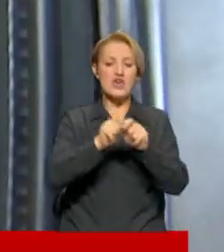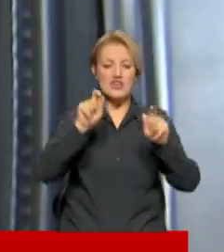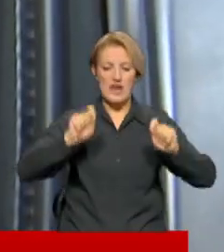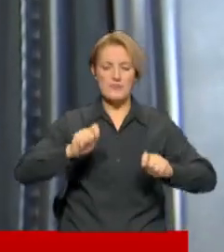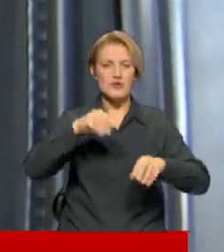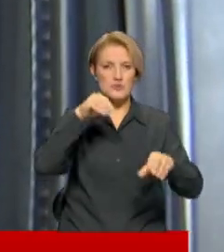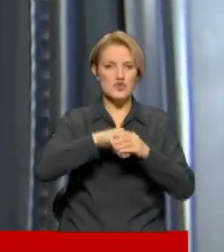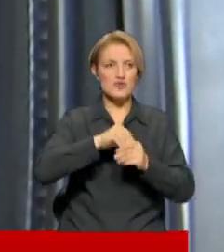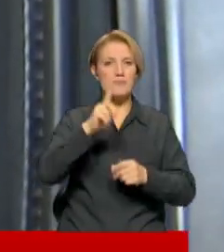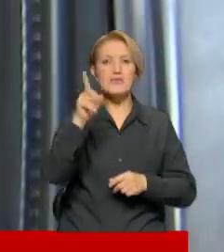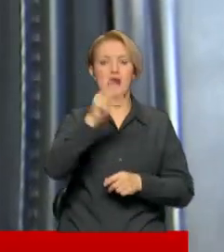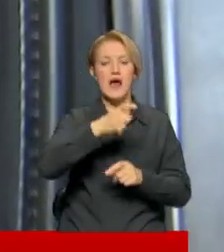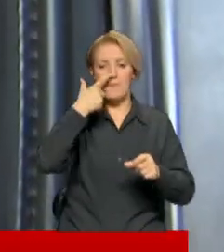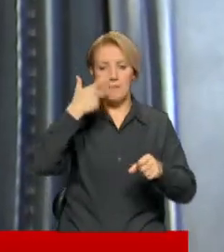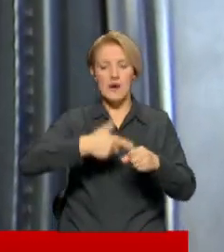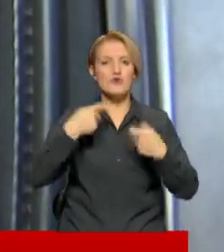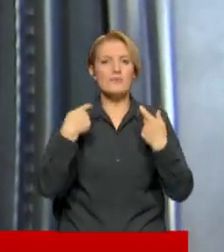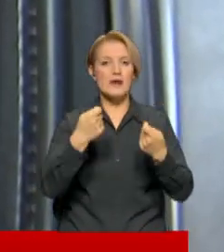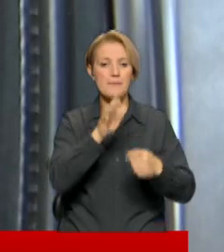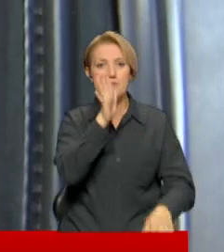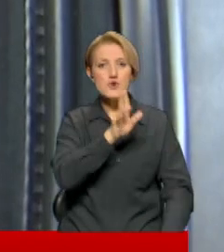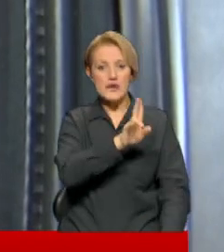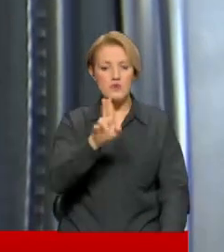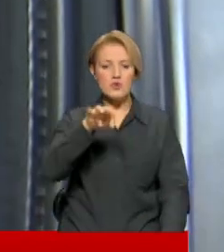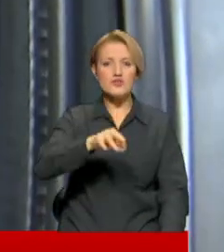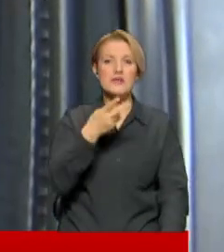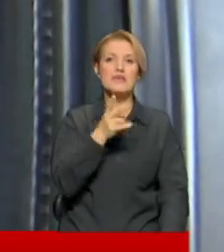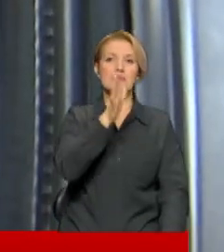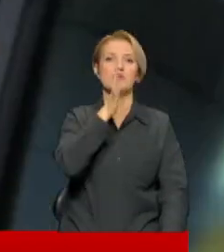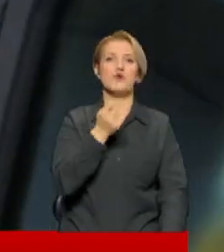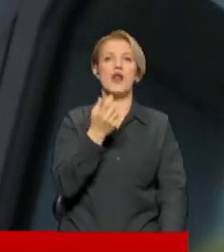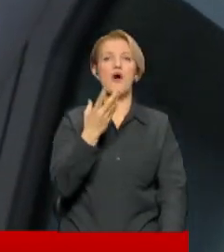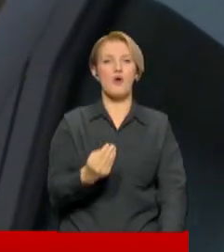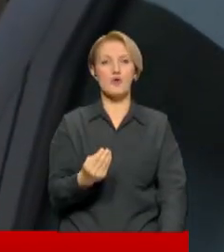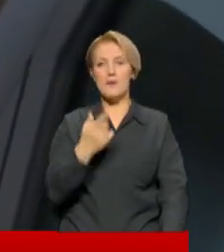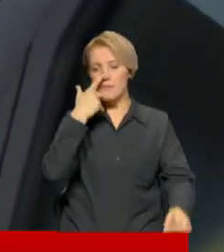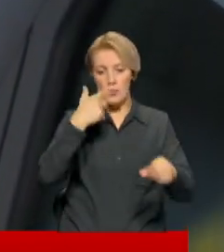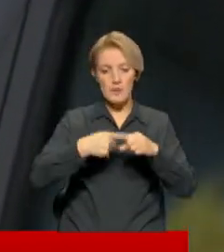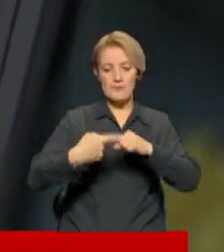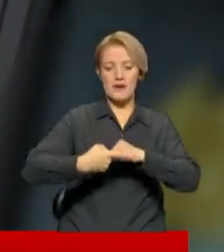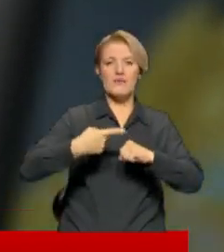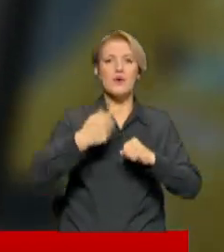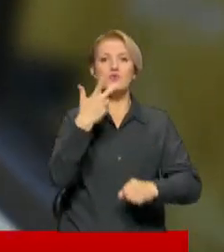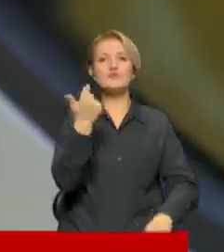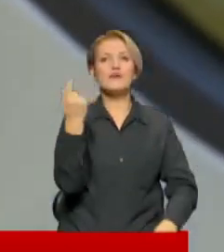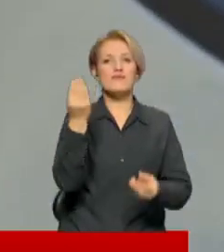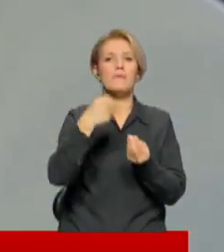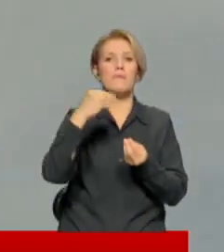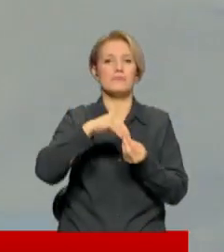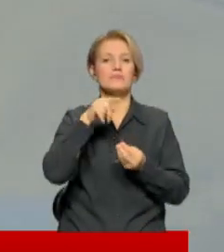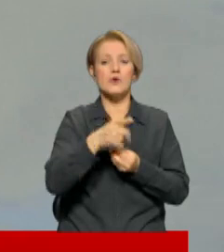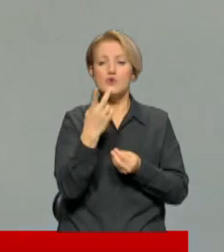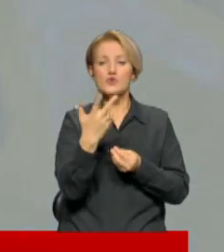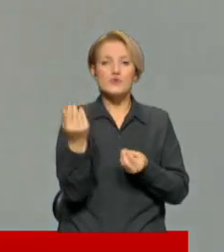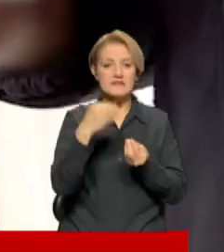tık Bu çınarlık mazot giderim 500-700 lirayken Şu anda 2500 lira oldu tam 3 kez damlandı o